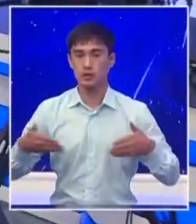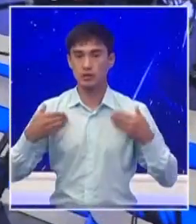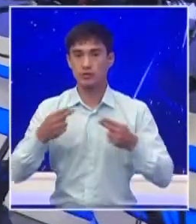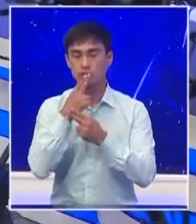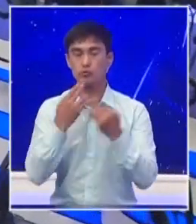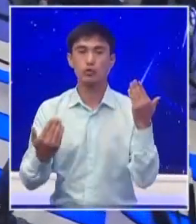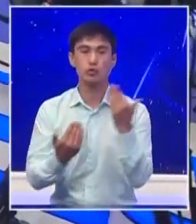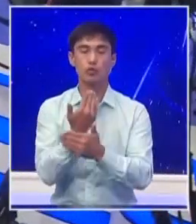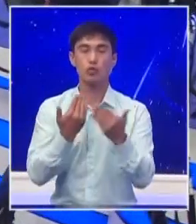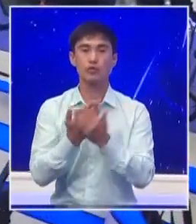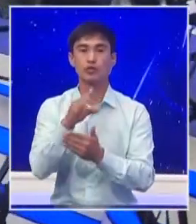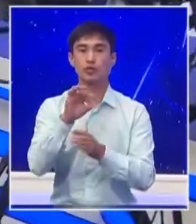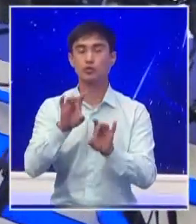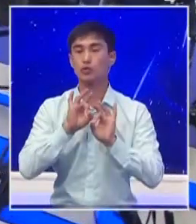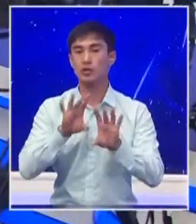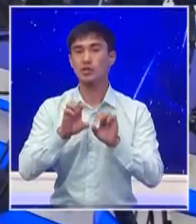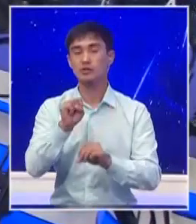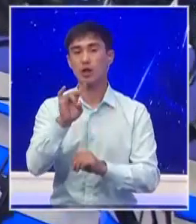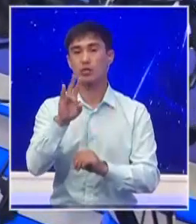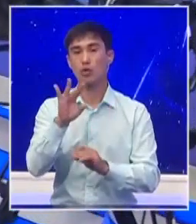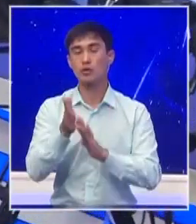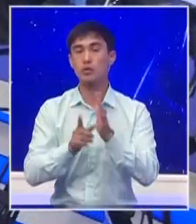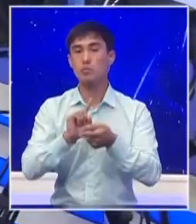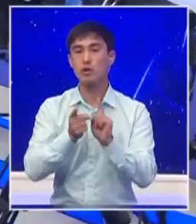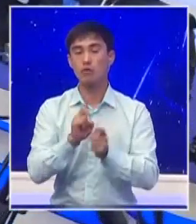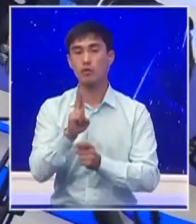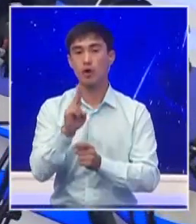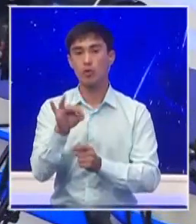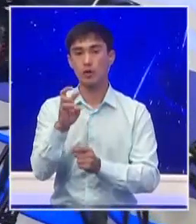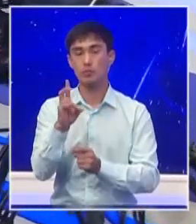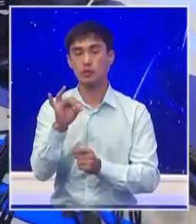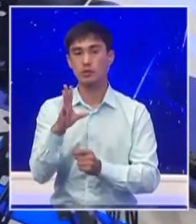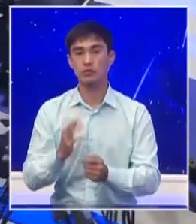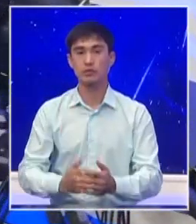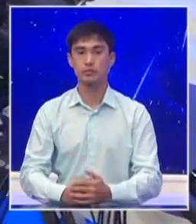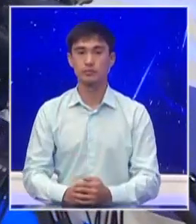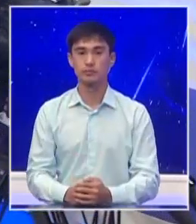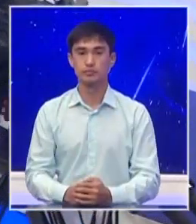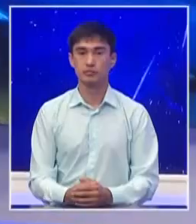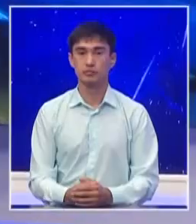Здравствуйте, на телеканале ЖТСУ «Время новостей», в студии Антон Хатиновский. Сурдоперевод осуществляет Даурен Абдрасилов.